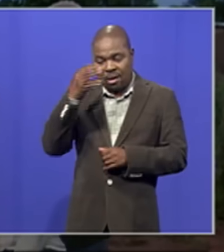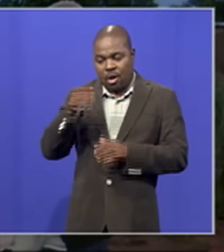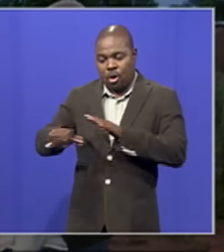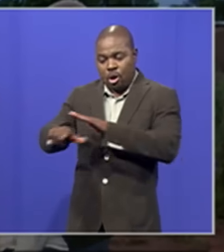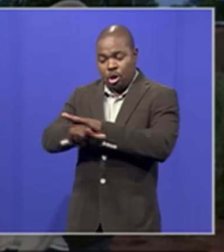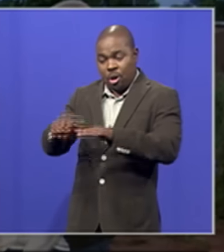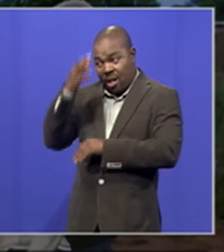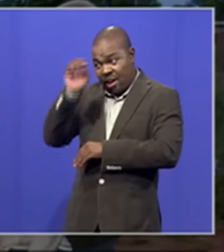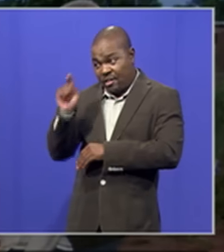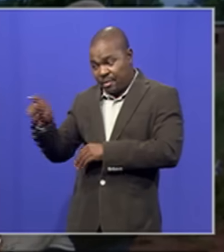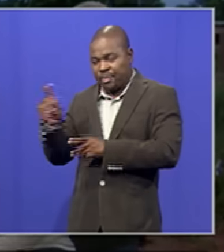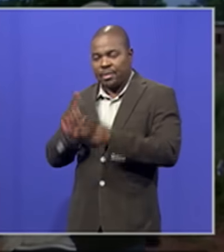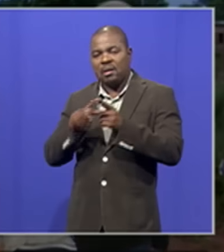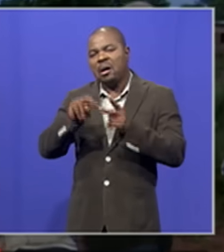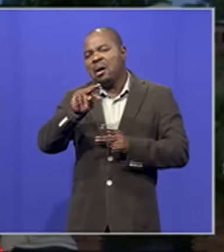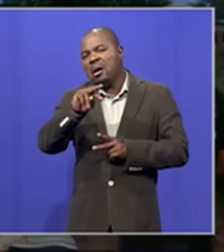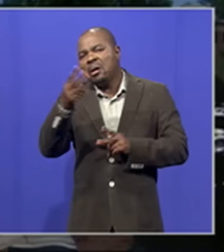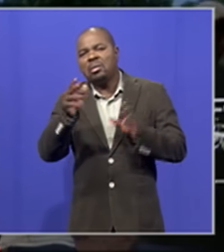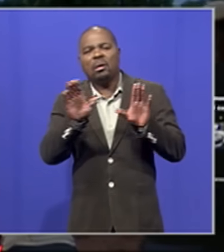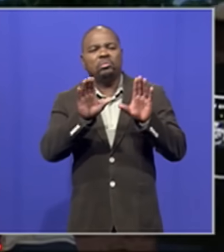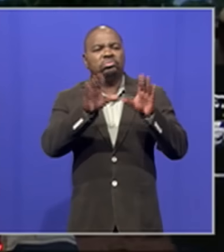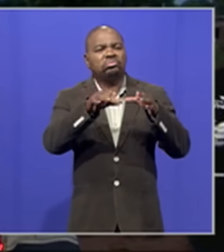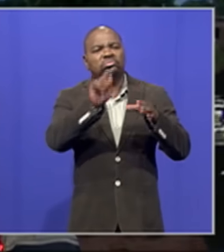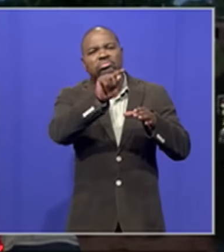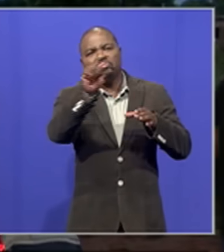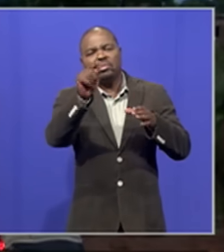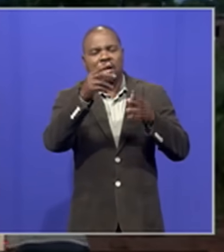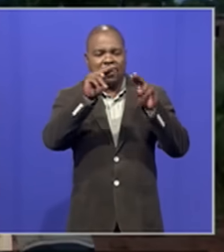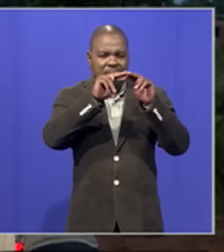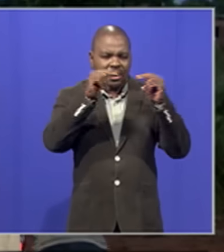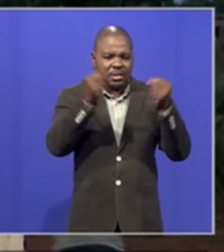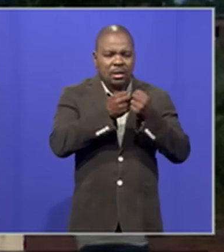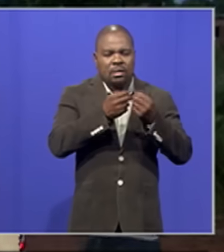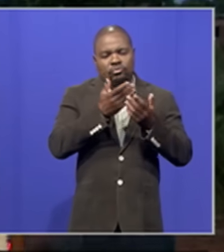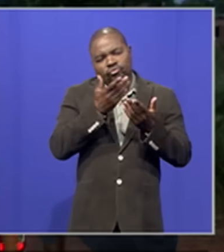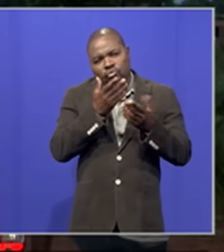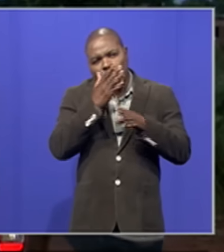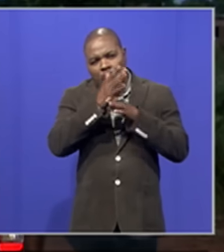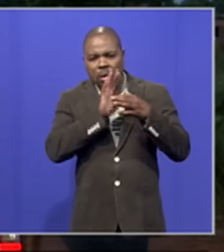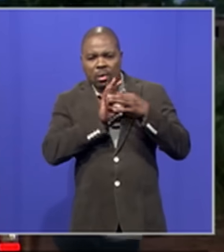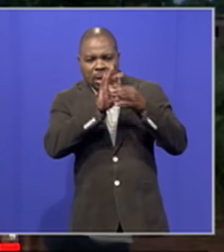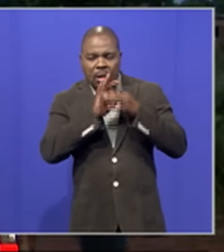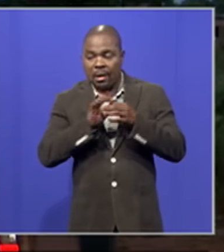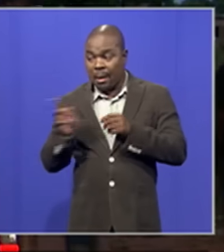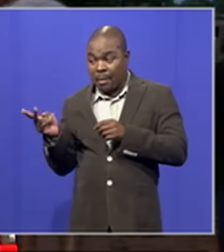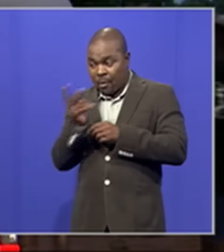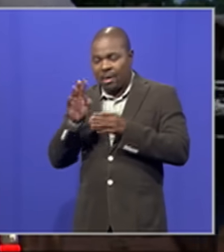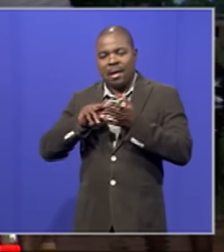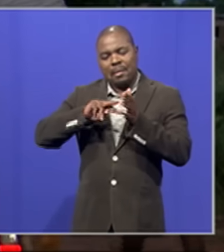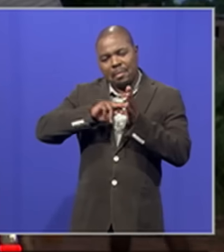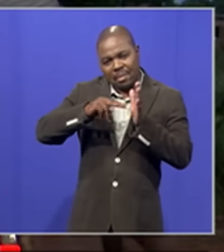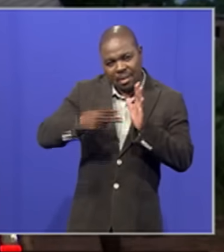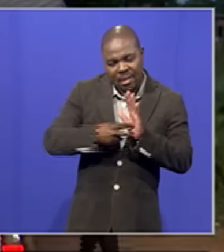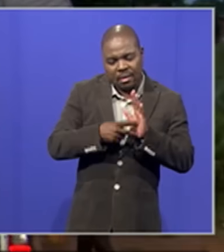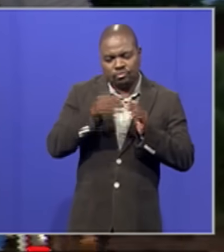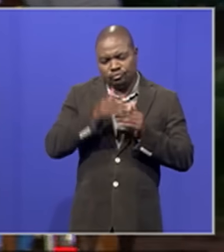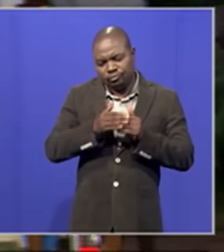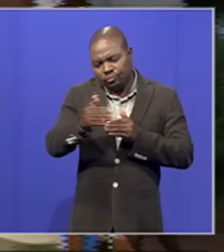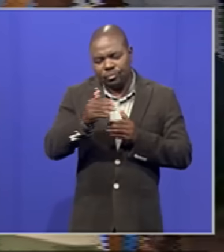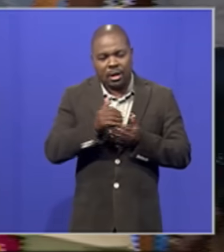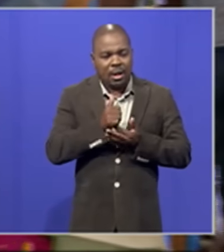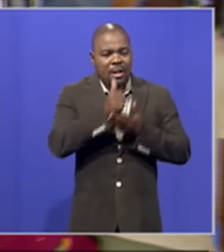e dirisana le makala a go ralala le naga ba santse ba samagane le togamano ya go ka leka go